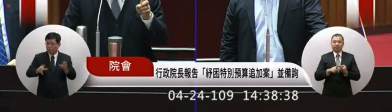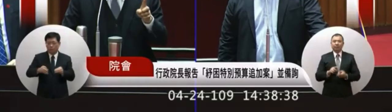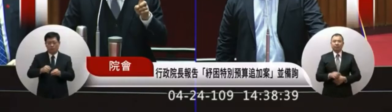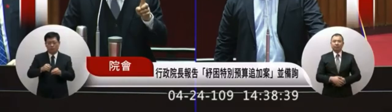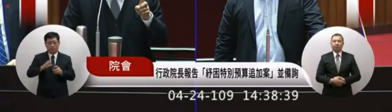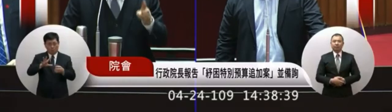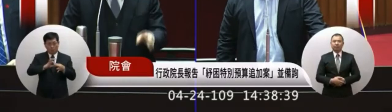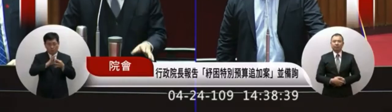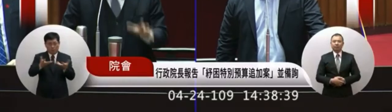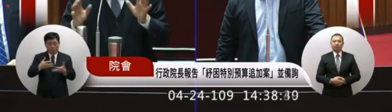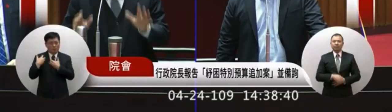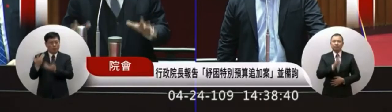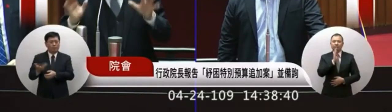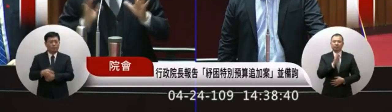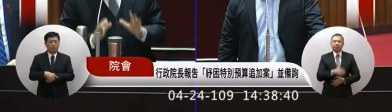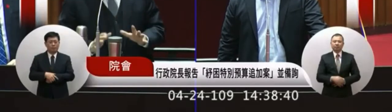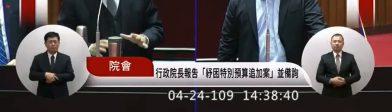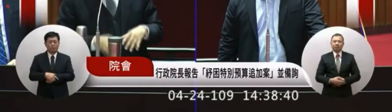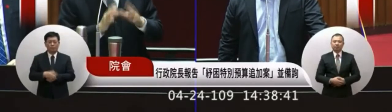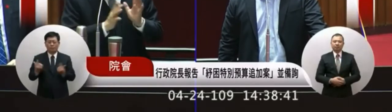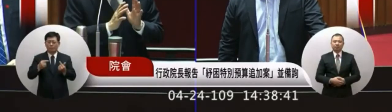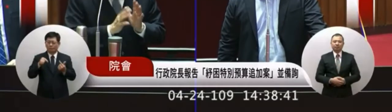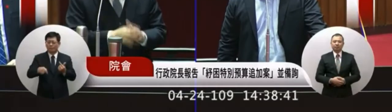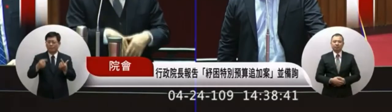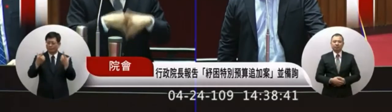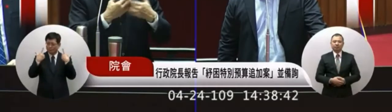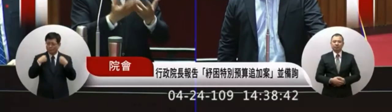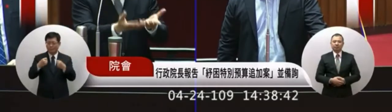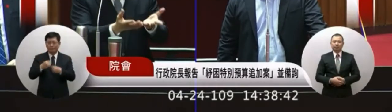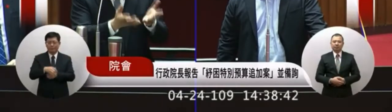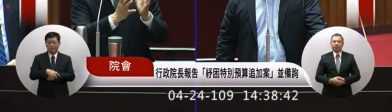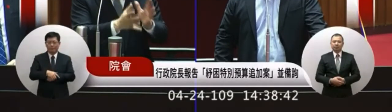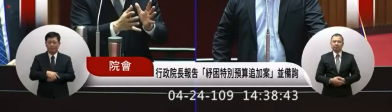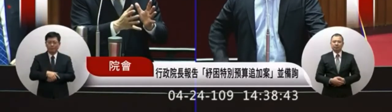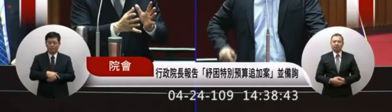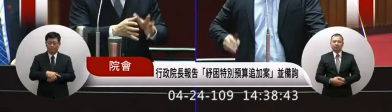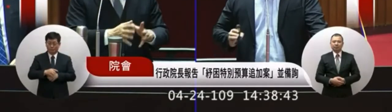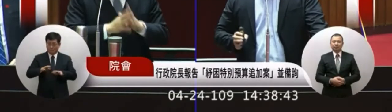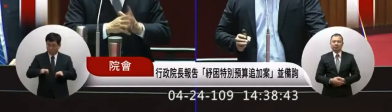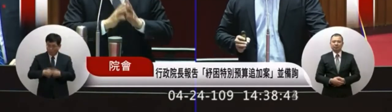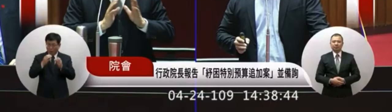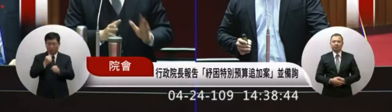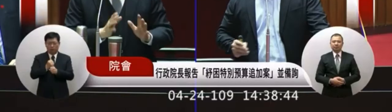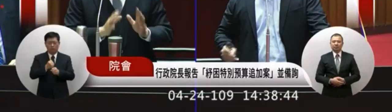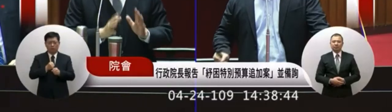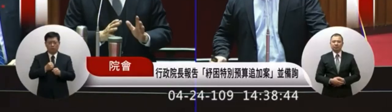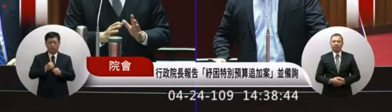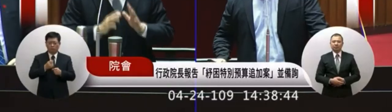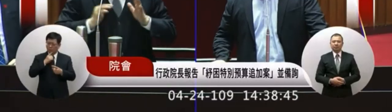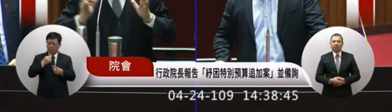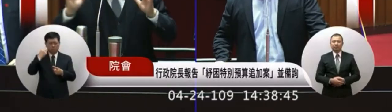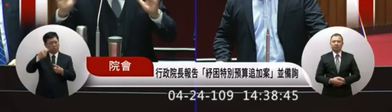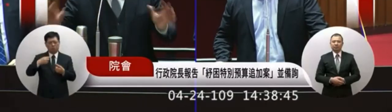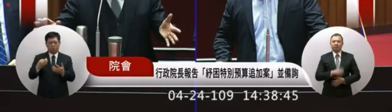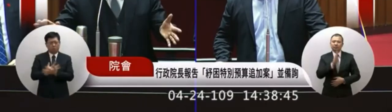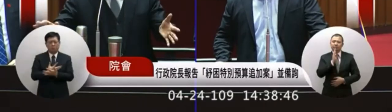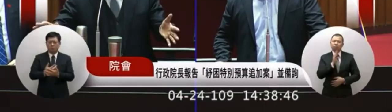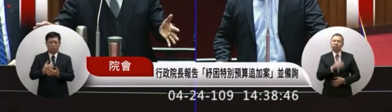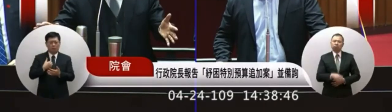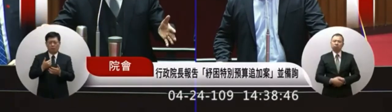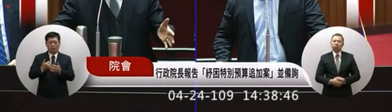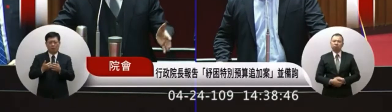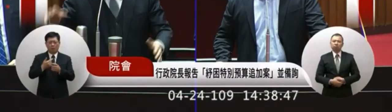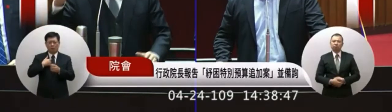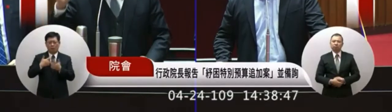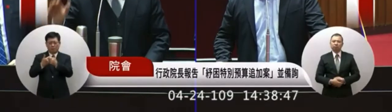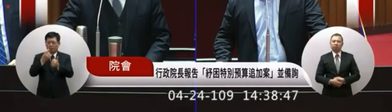困有关的，啊，所以酒家本来哦做咧，感觉安尼也阁无够，会当应付